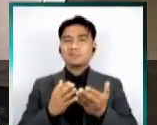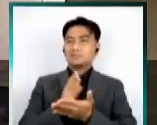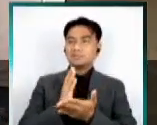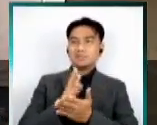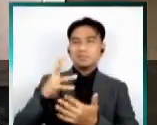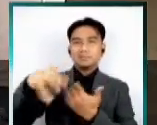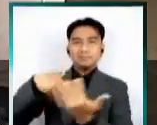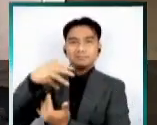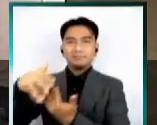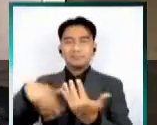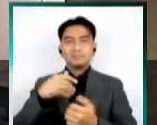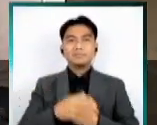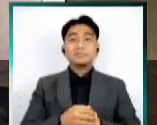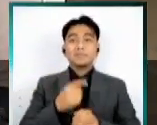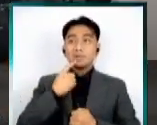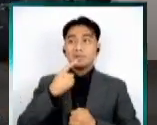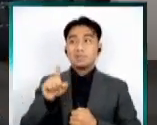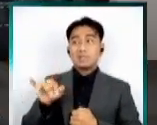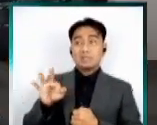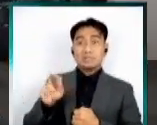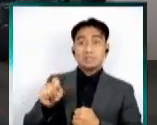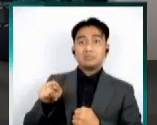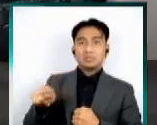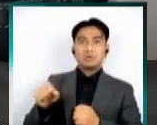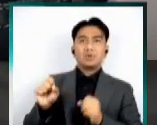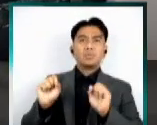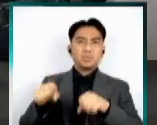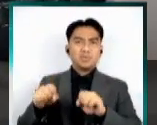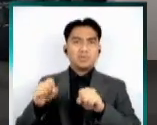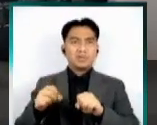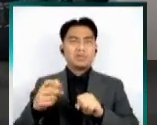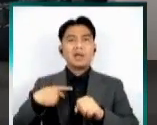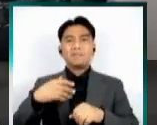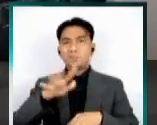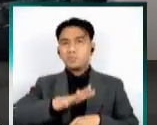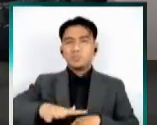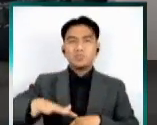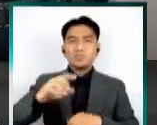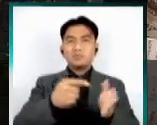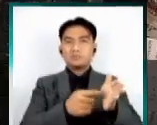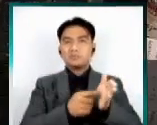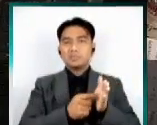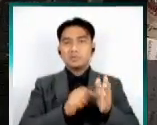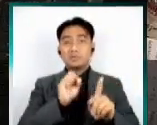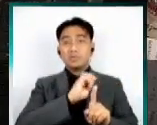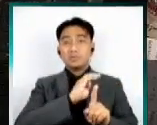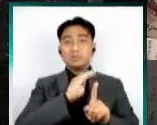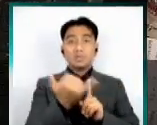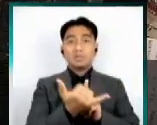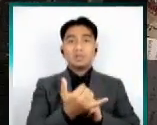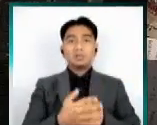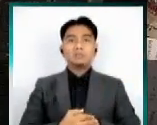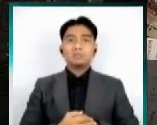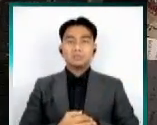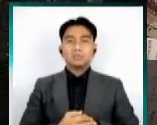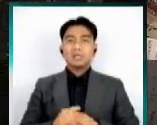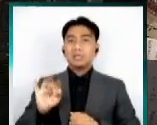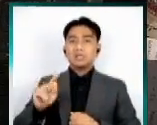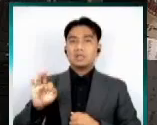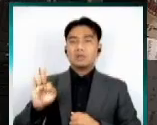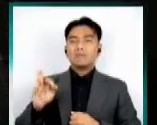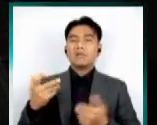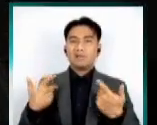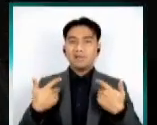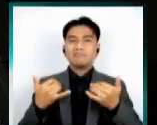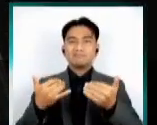ng IATF para hilingin na gawin itong mandatory sa mga barangay. Wala pang pahayag dyan ng IATF. Pero ngayon